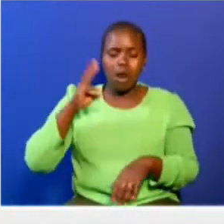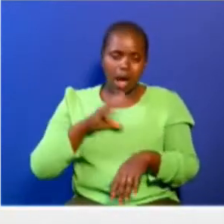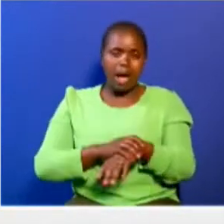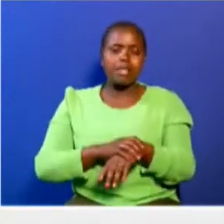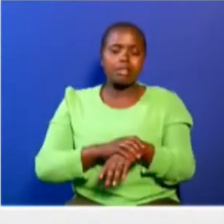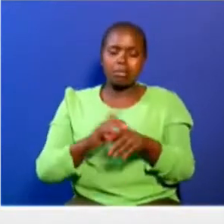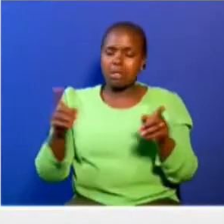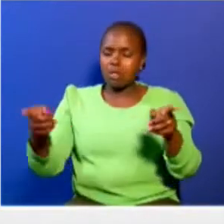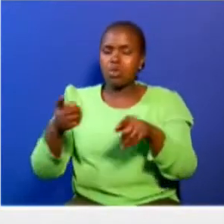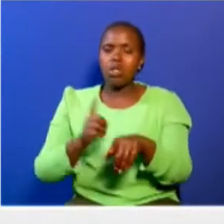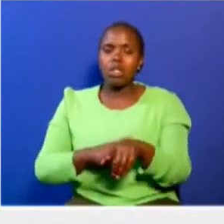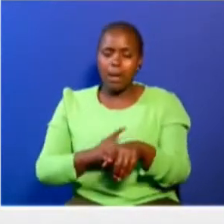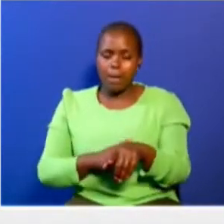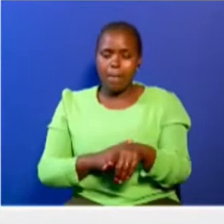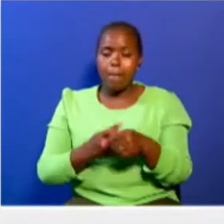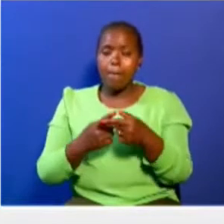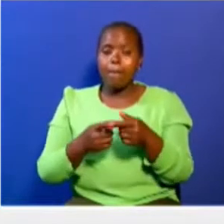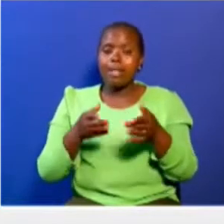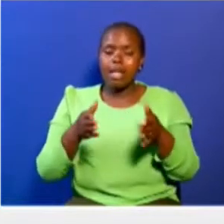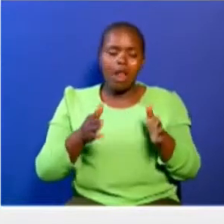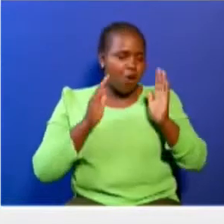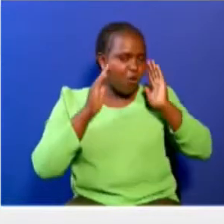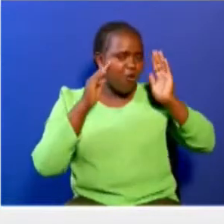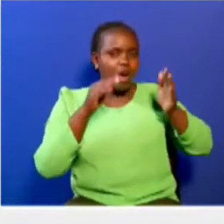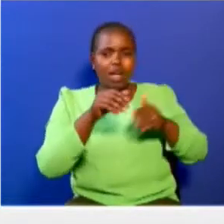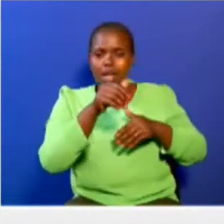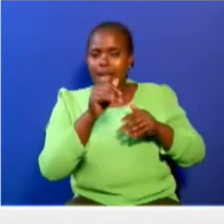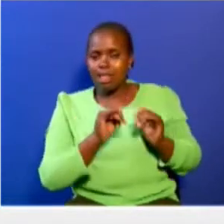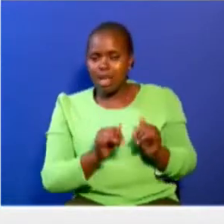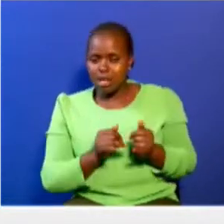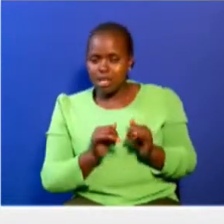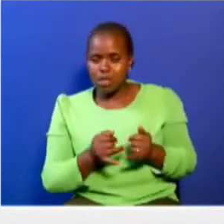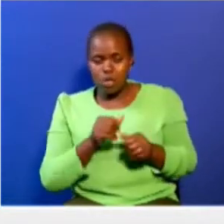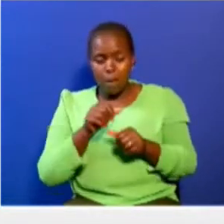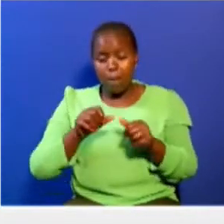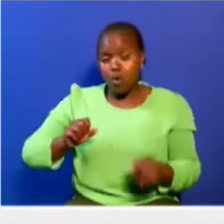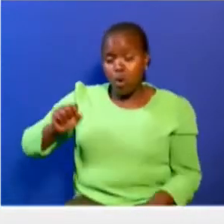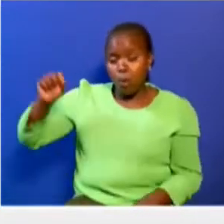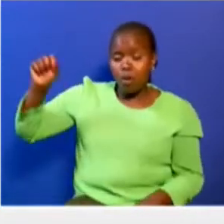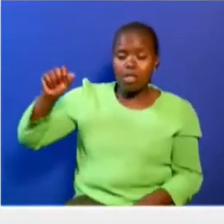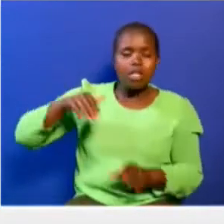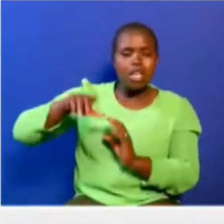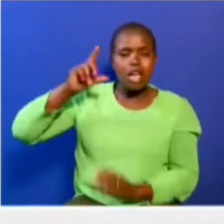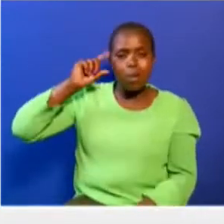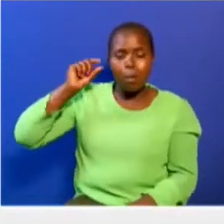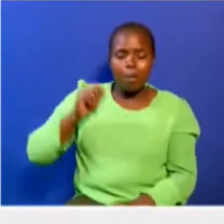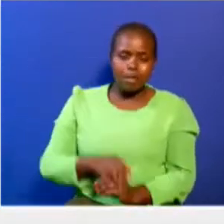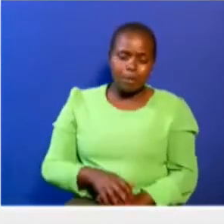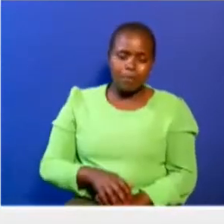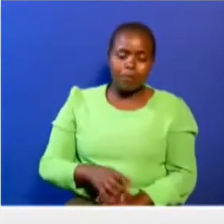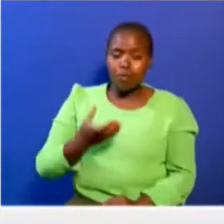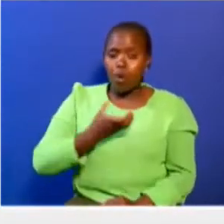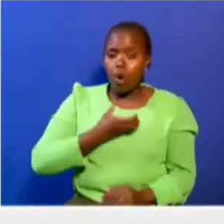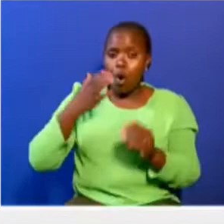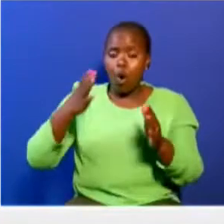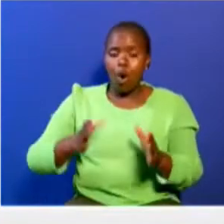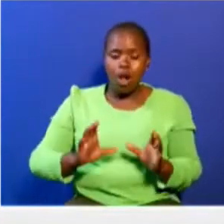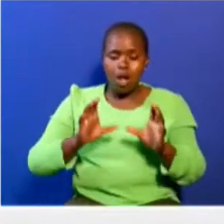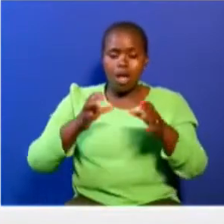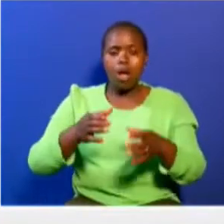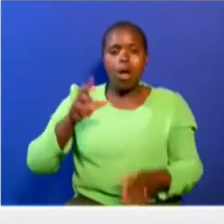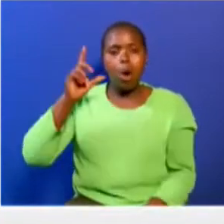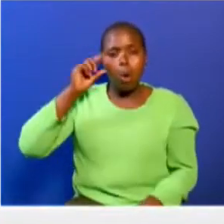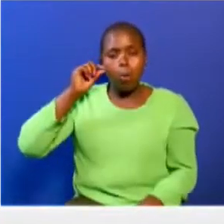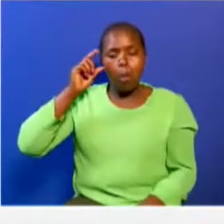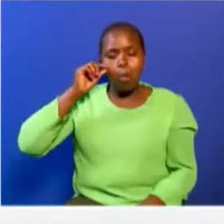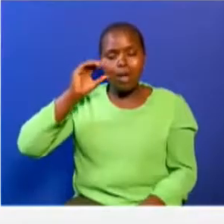muda usiokuwa mrefu, ila sasa tuangazie taarifa ya siasa za Pwani, na ni kwamba mmiliki wa kampuni ya Mombasa